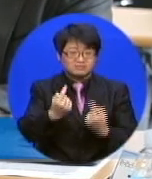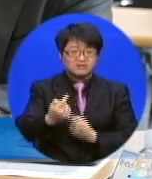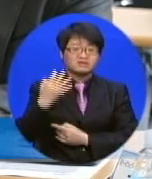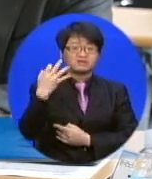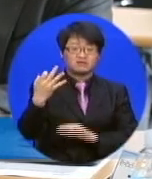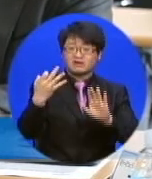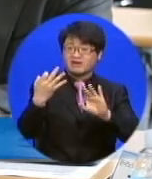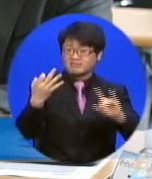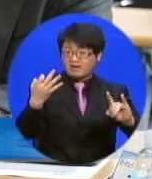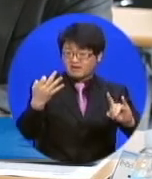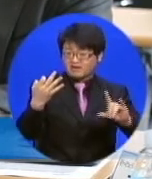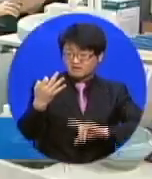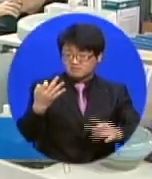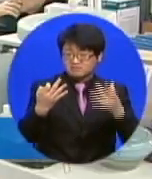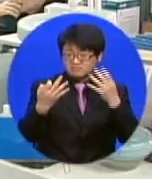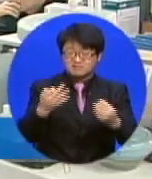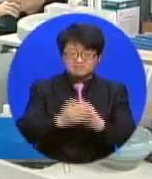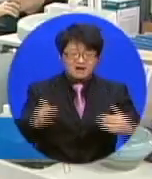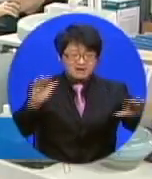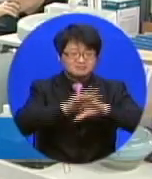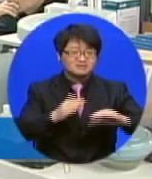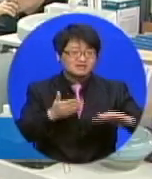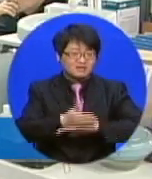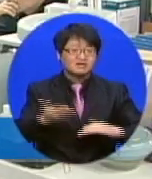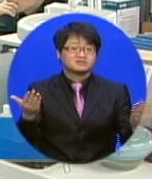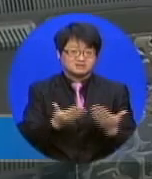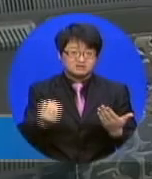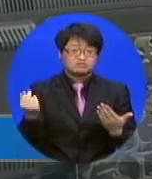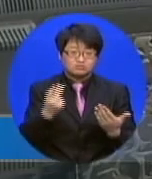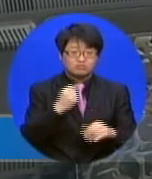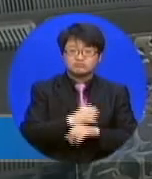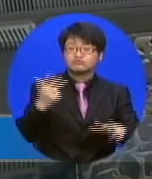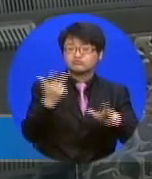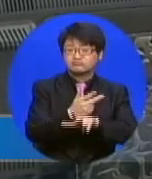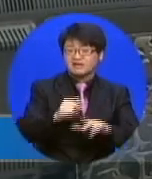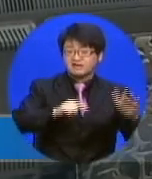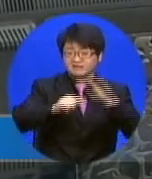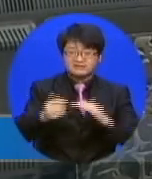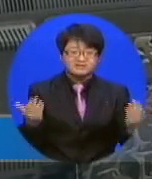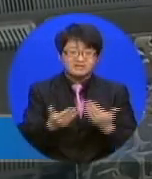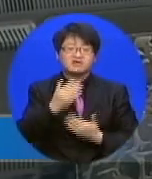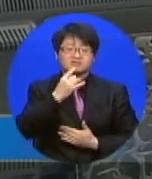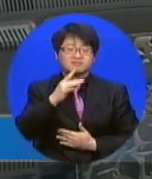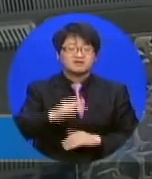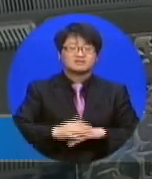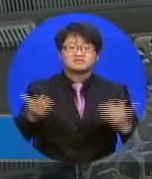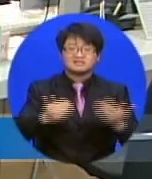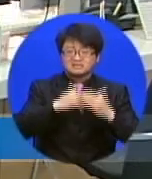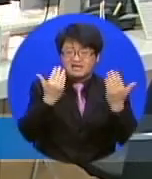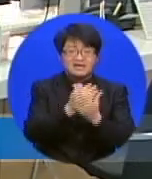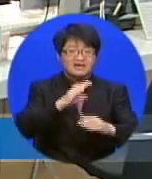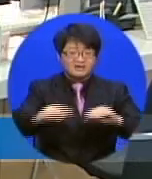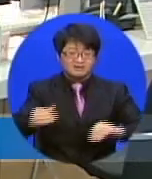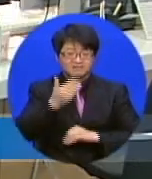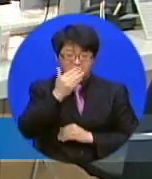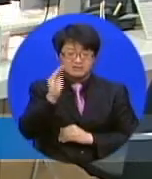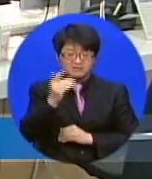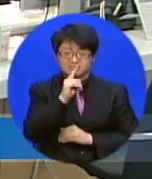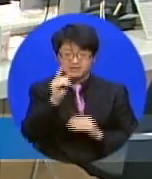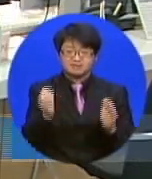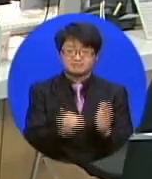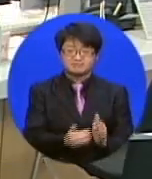이상 증가했으며 밤늦게까지 야근을 하는 것은 물론 주말에까지 나와 일을 해야만 주어진 업무량을 처리할 수 있다고